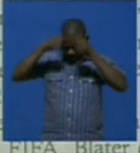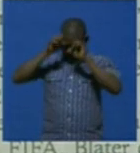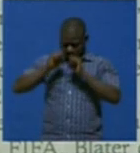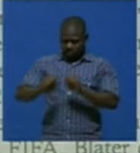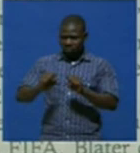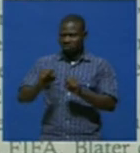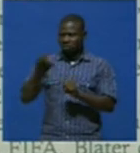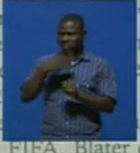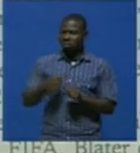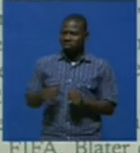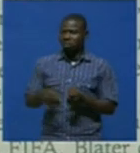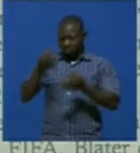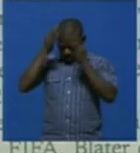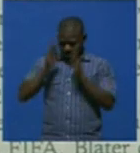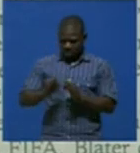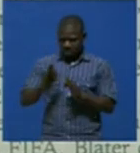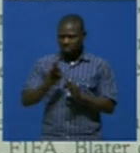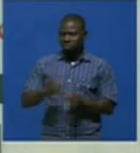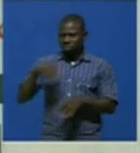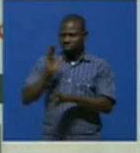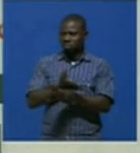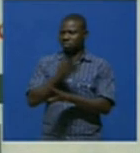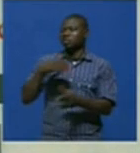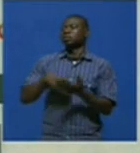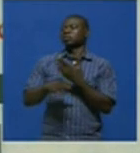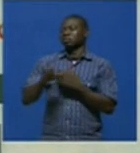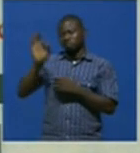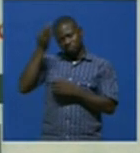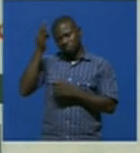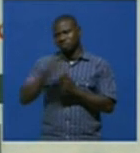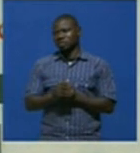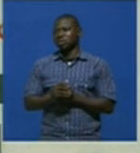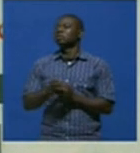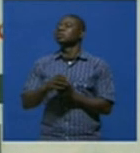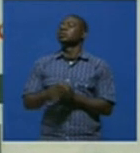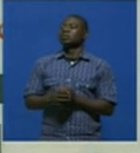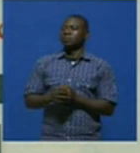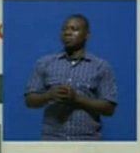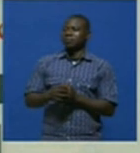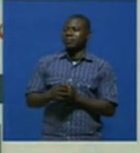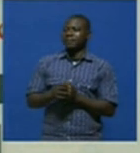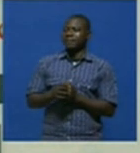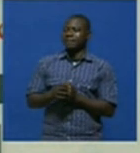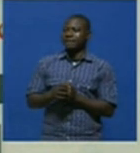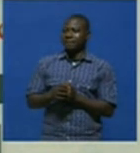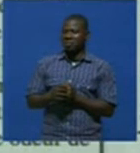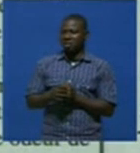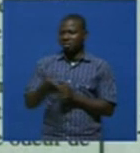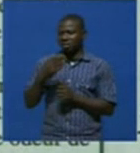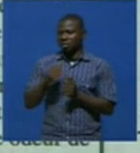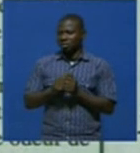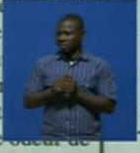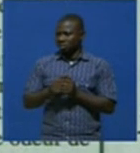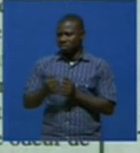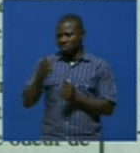maison de la fecofa explique ce journal en tout cas constate l'observateur paalga la machine à traquer la corruption et les